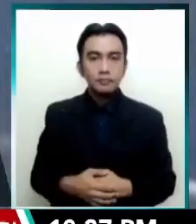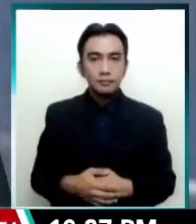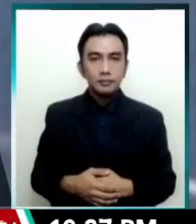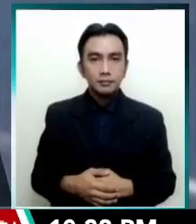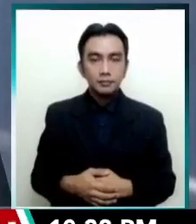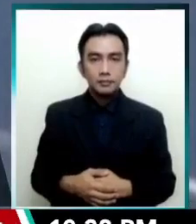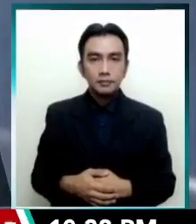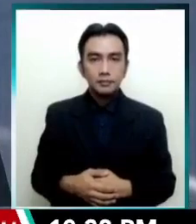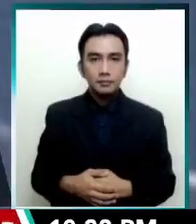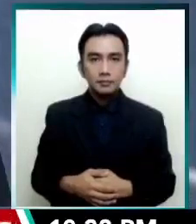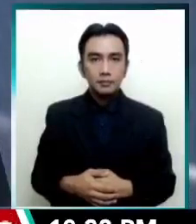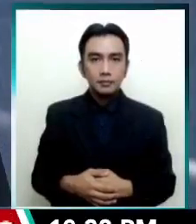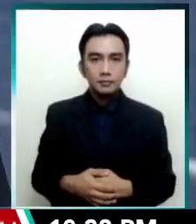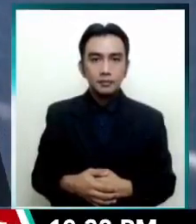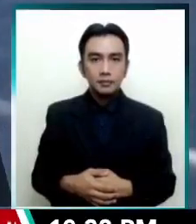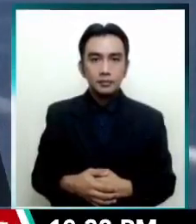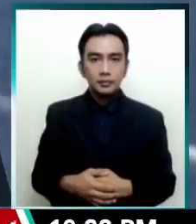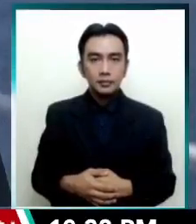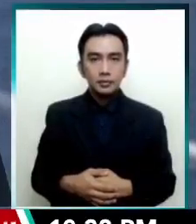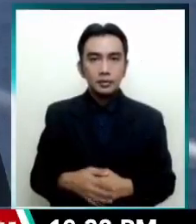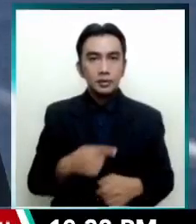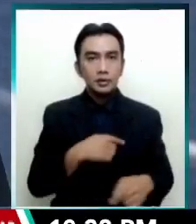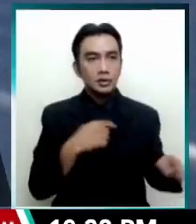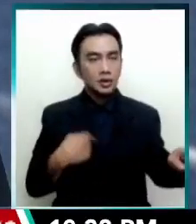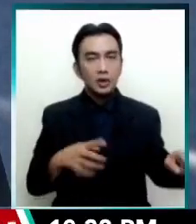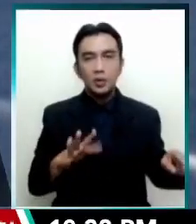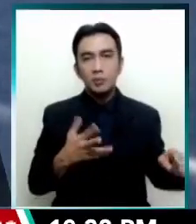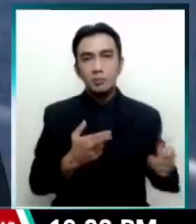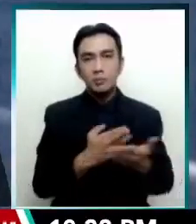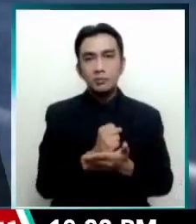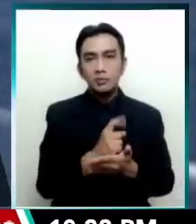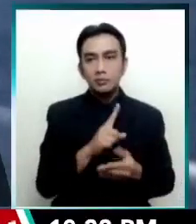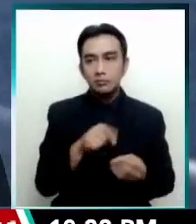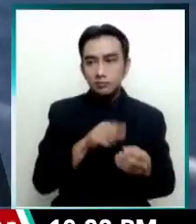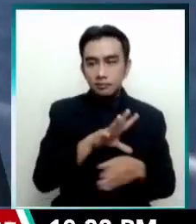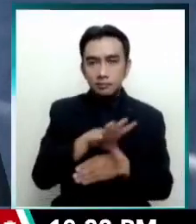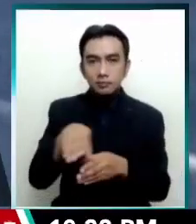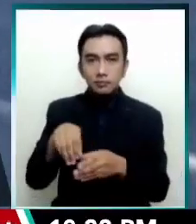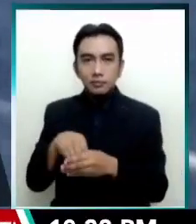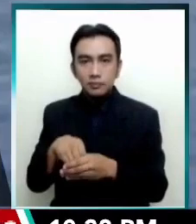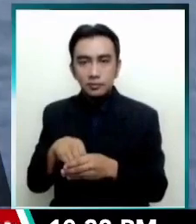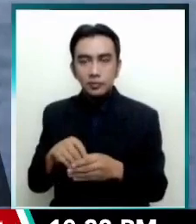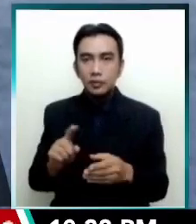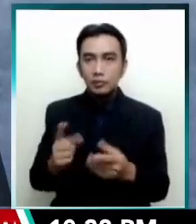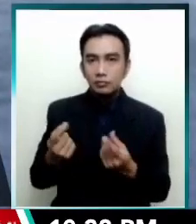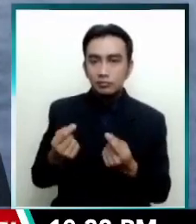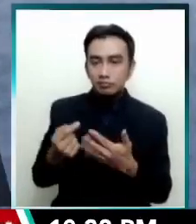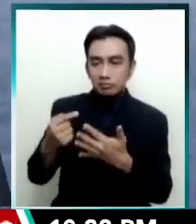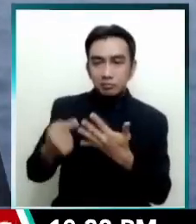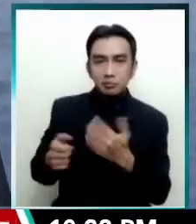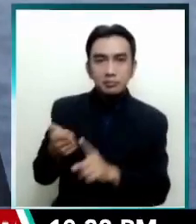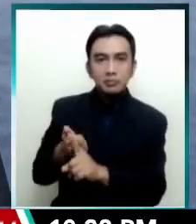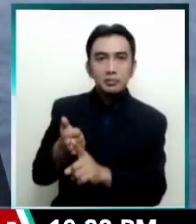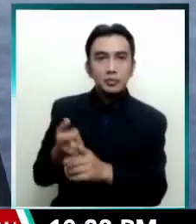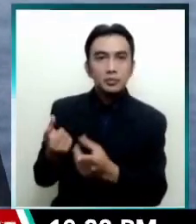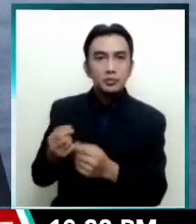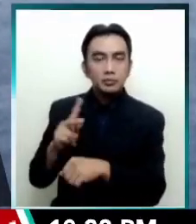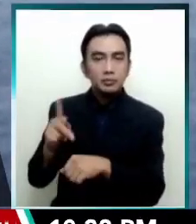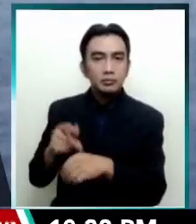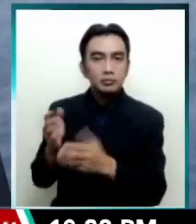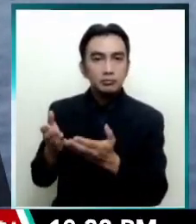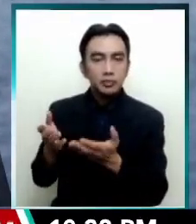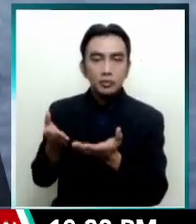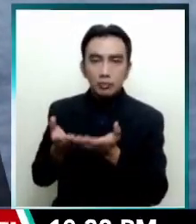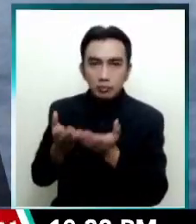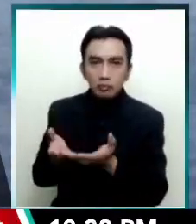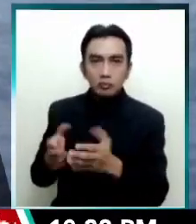na walang karapatan ng China na makialam at manghimasok sa lehitimong aktibidad ng Pilipinas sa West Philippine Sea na nasa loob ng